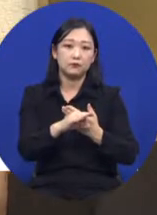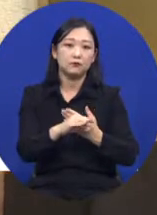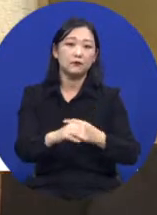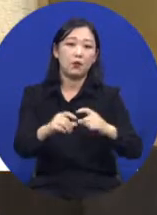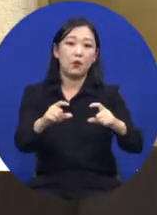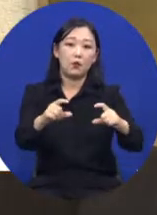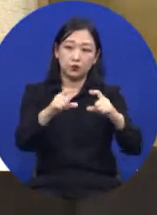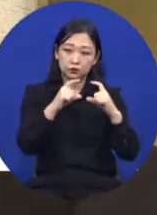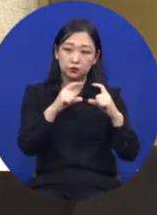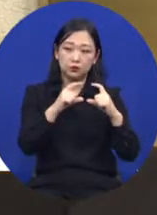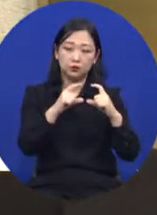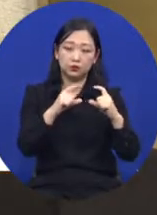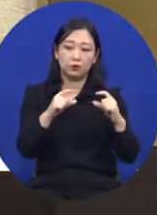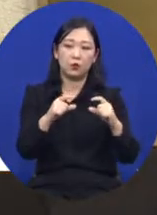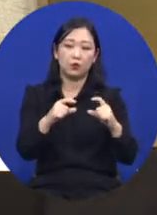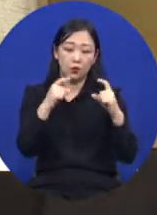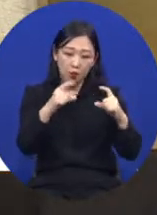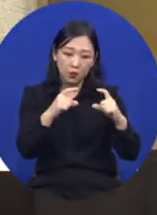가능하면